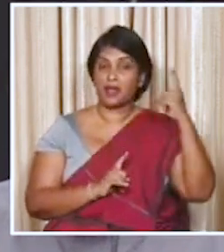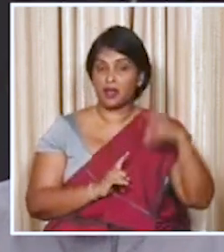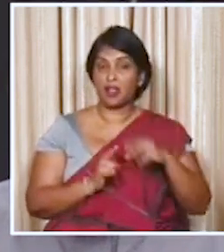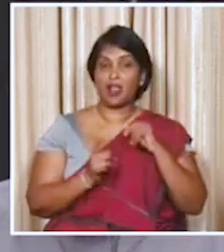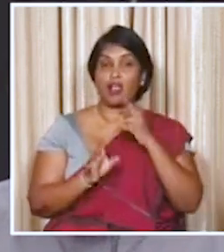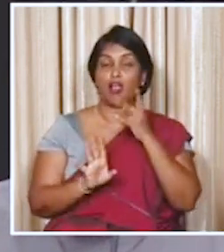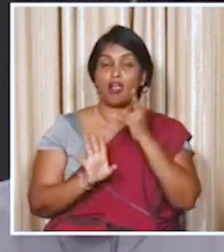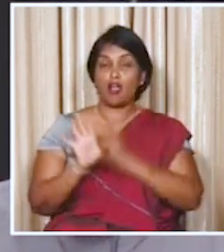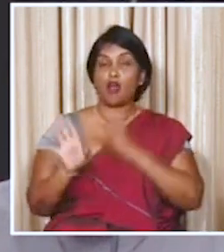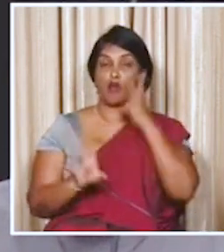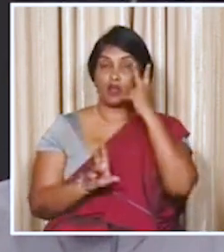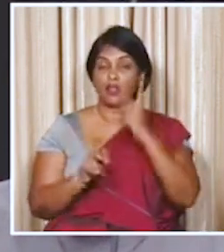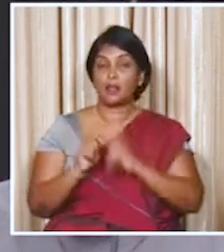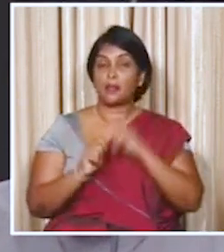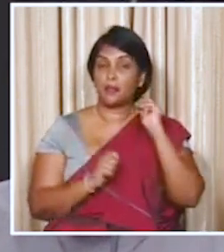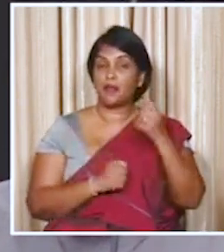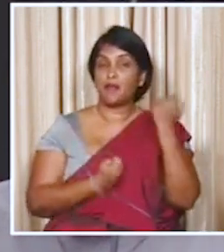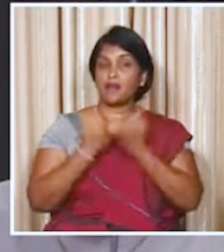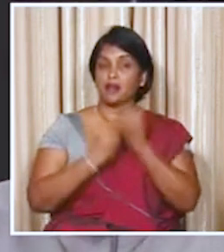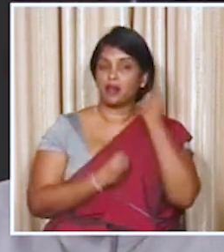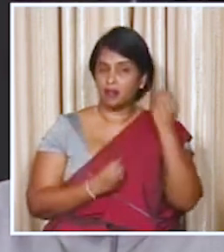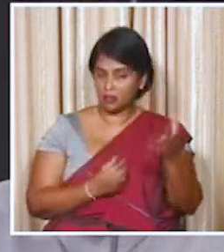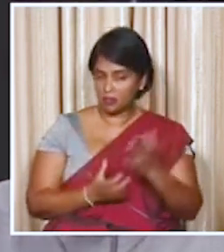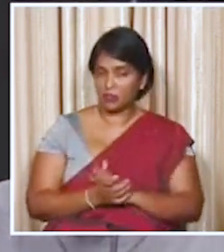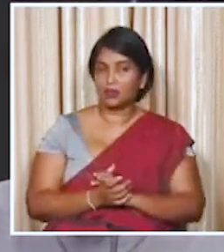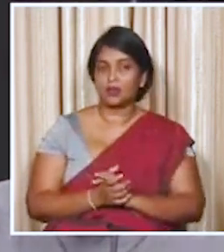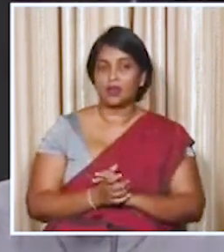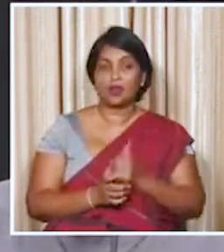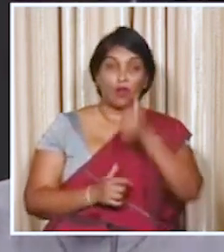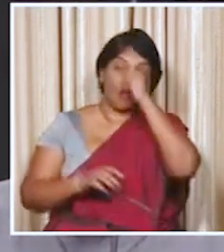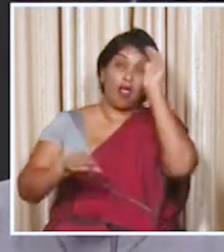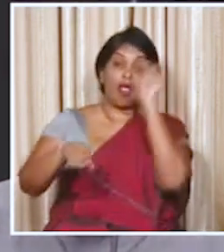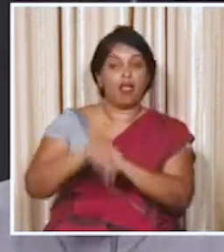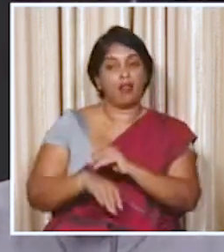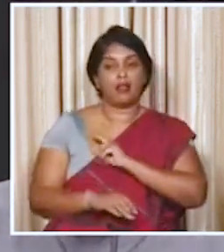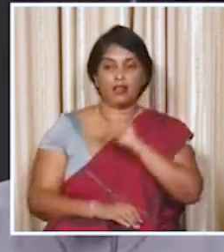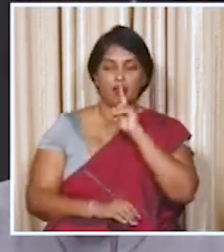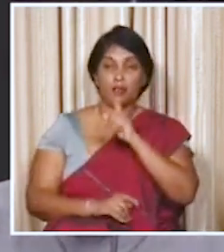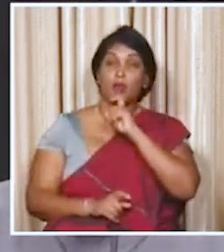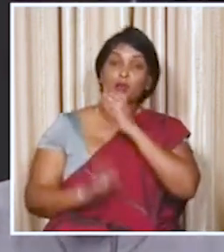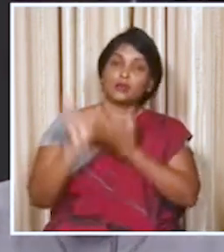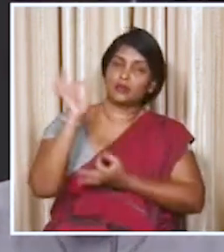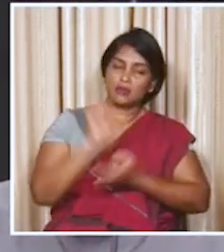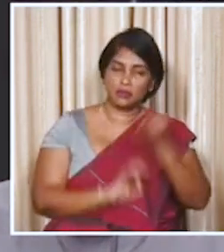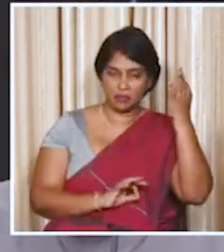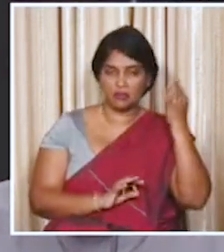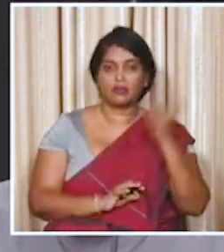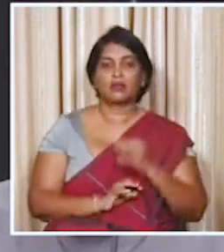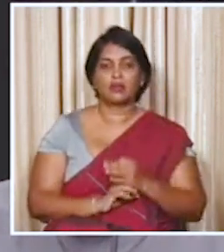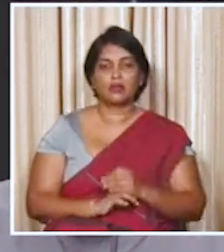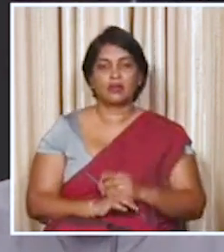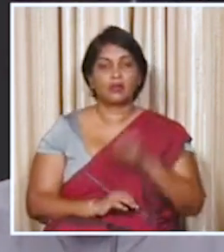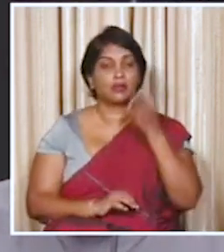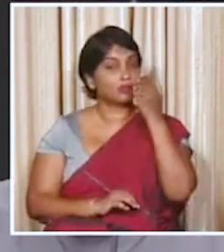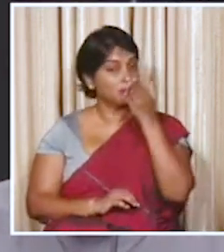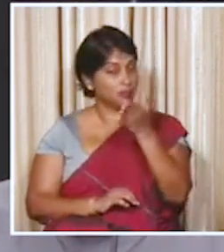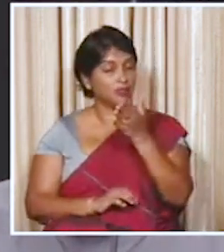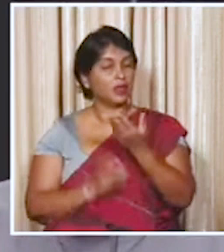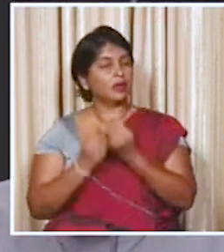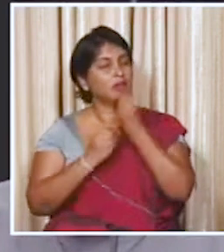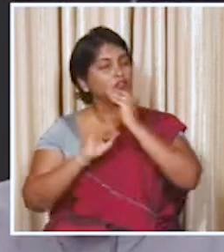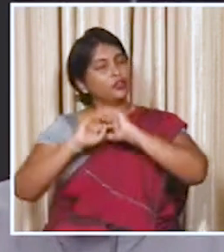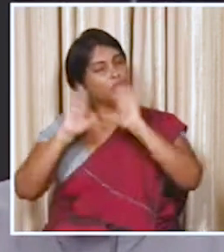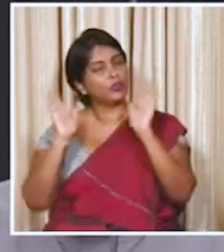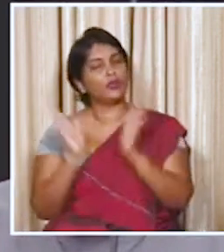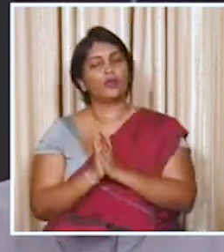අවුරුදු දෙකක් පඩි ගෙව්වා. වාහන දුන්නා. දීලා හොරු අල්ලන්න කිව්වා. නඩු දැම්මා. තමුනාස්සලට දෙන්න පුළුවන්